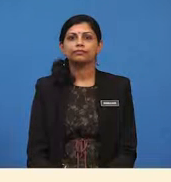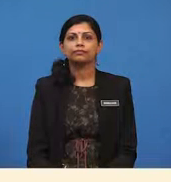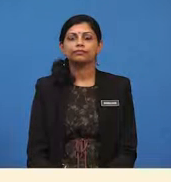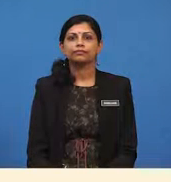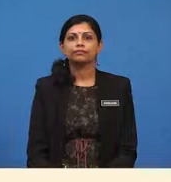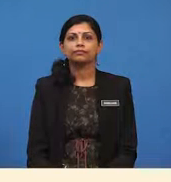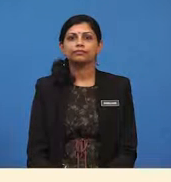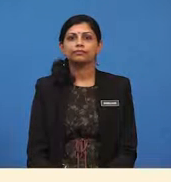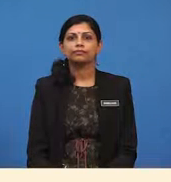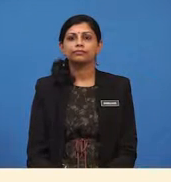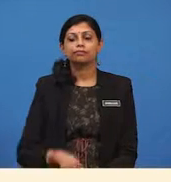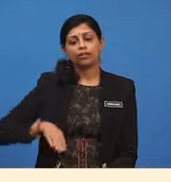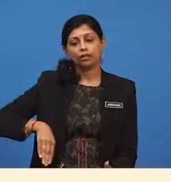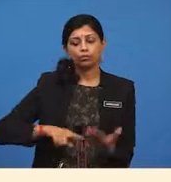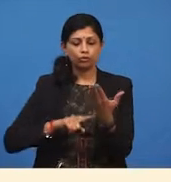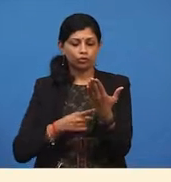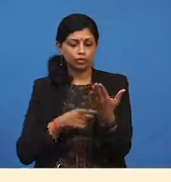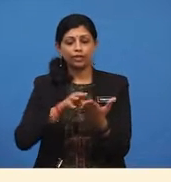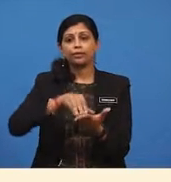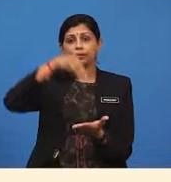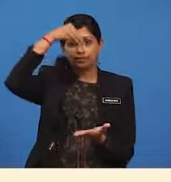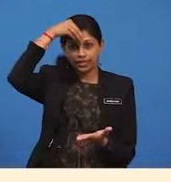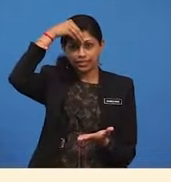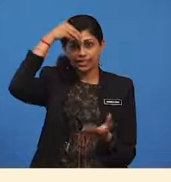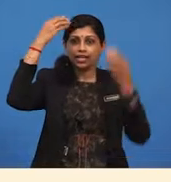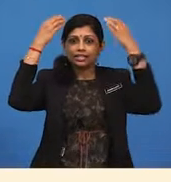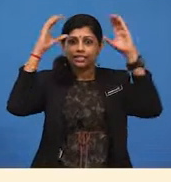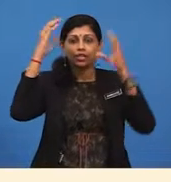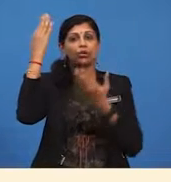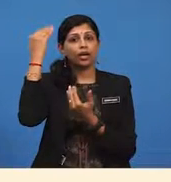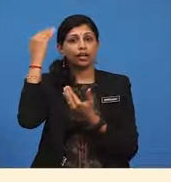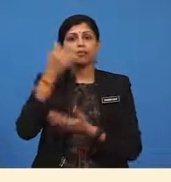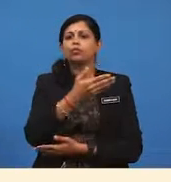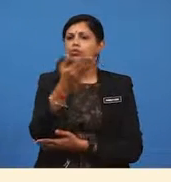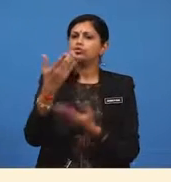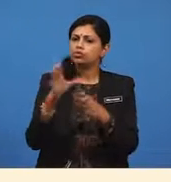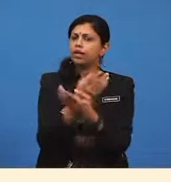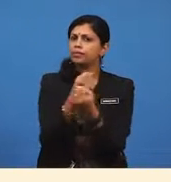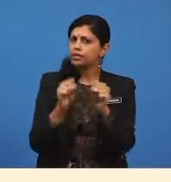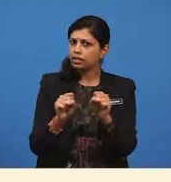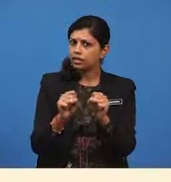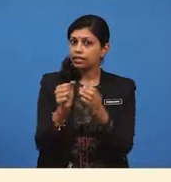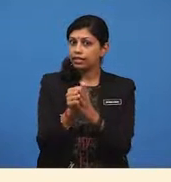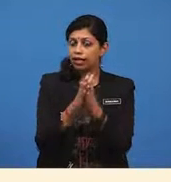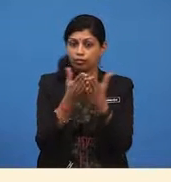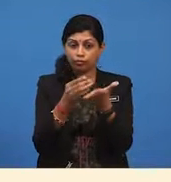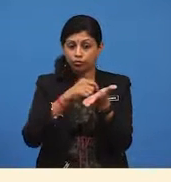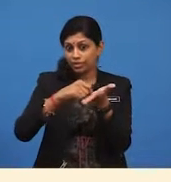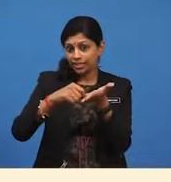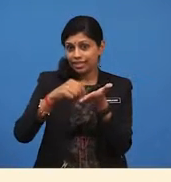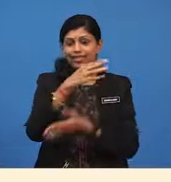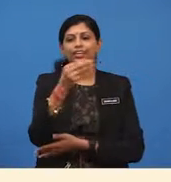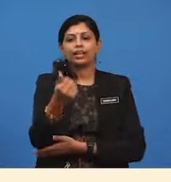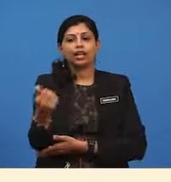Sebelum kita memulakan pembelajaran hari ini, Cikgu harap murid-murid telah bersedia dengan buku catatan dan alat